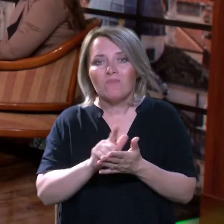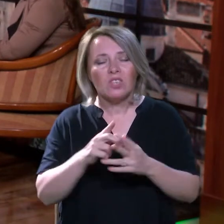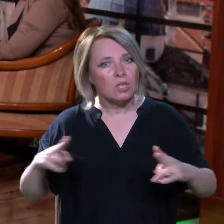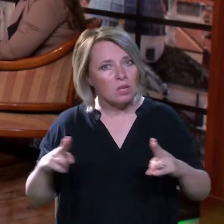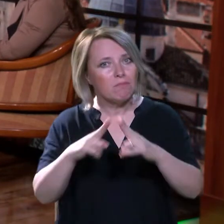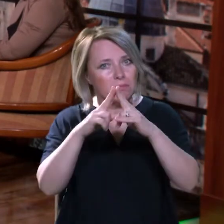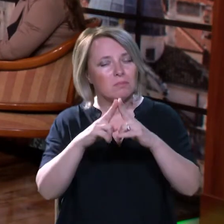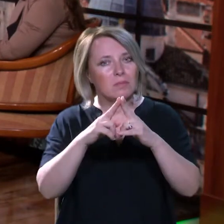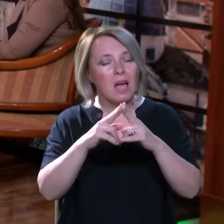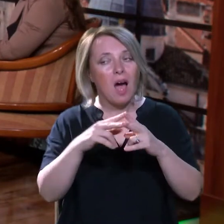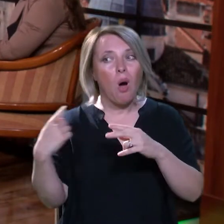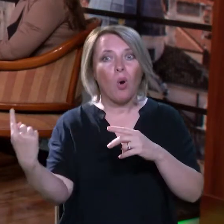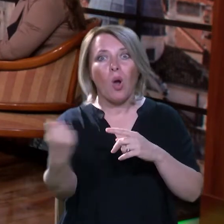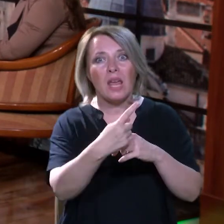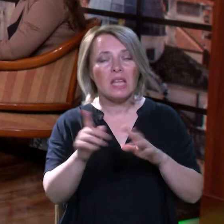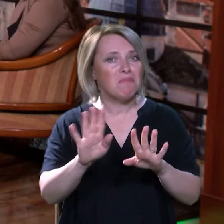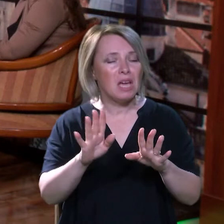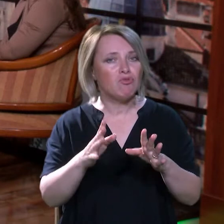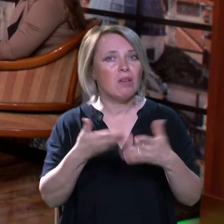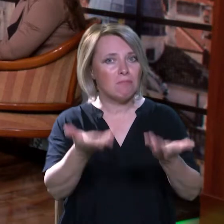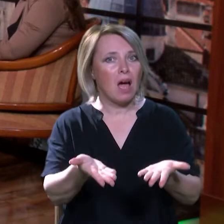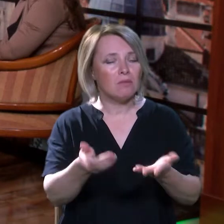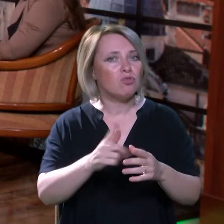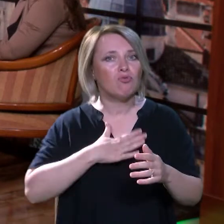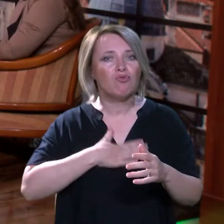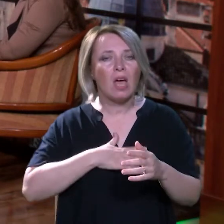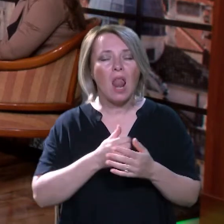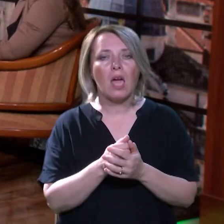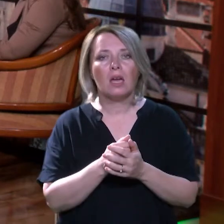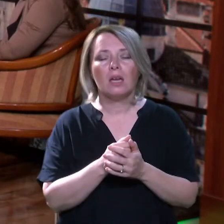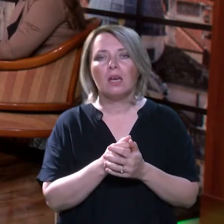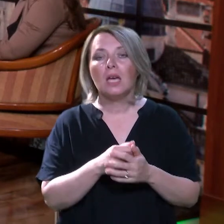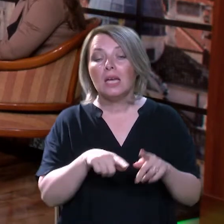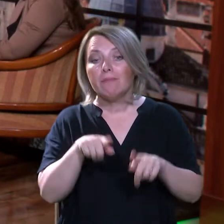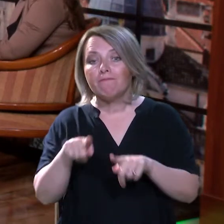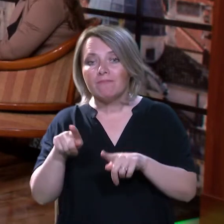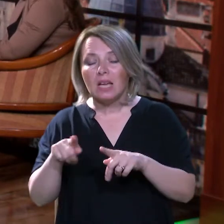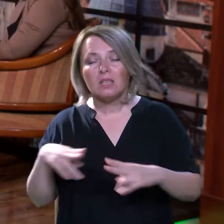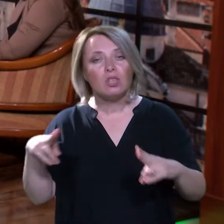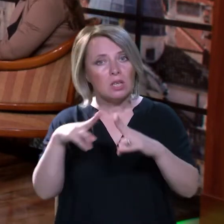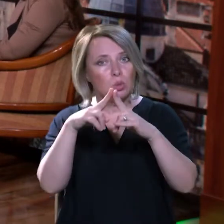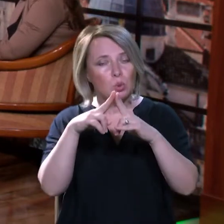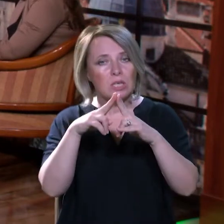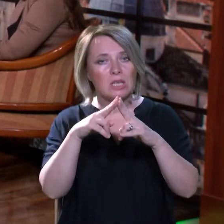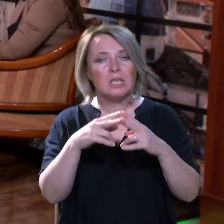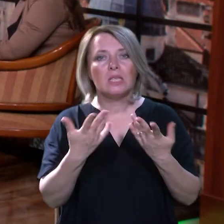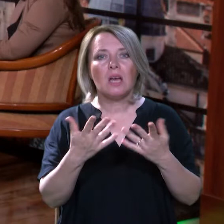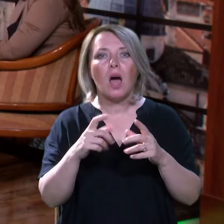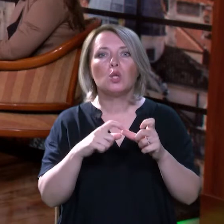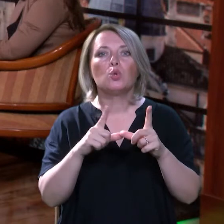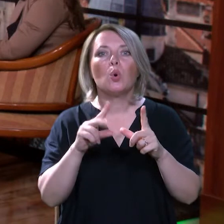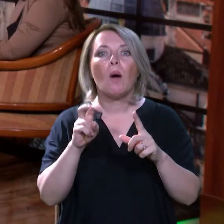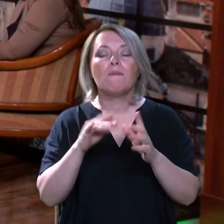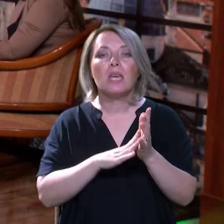neće popustiti, primjerice u vrtiću ili u školi ili nekad u odraslom životu, i tada će se susresti sa